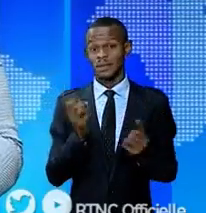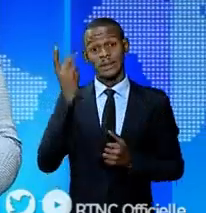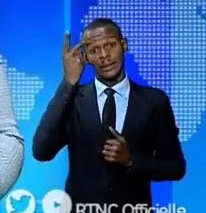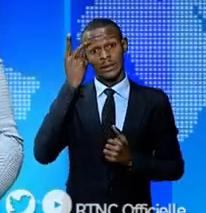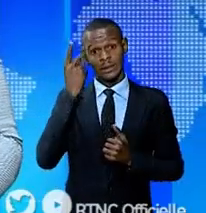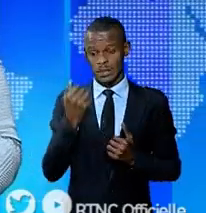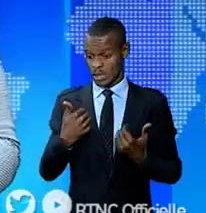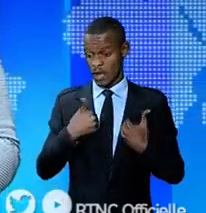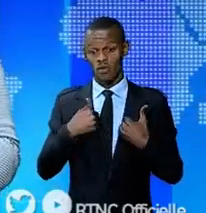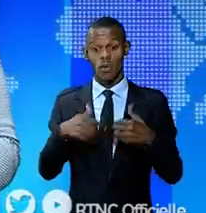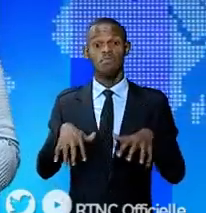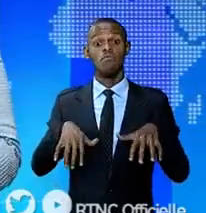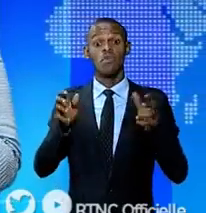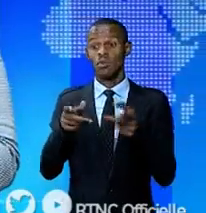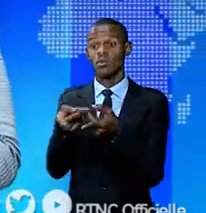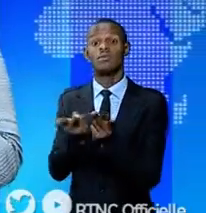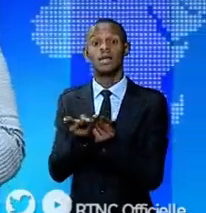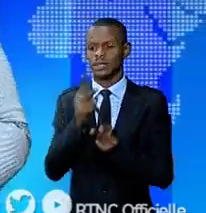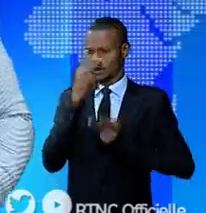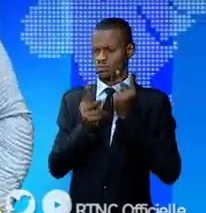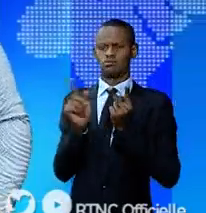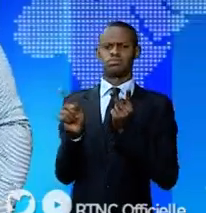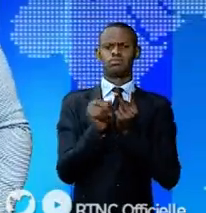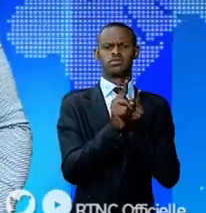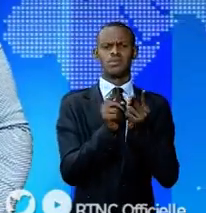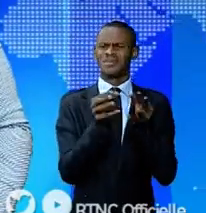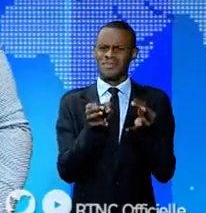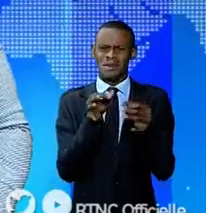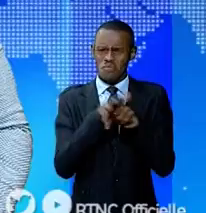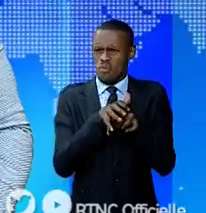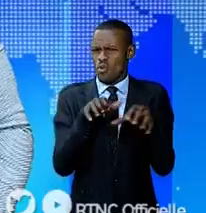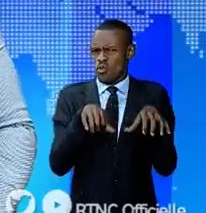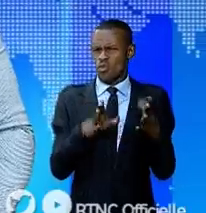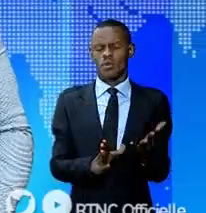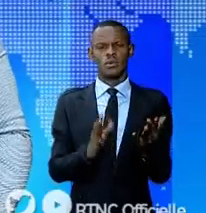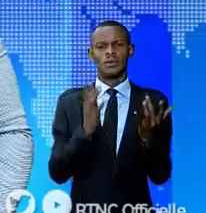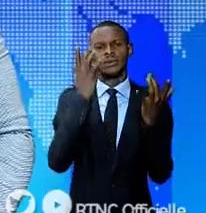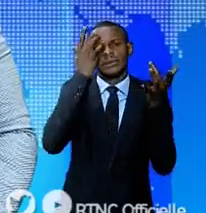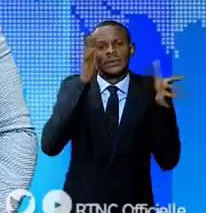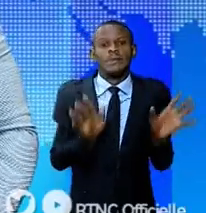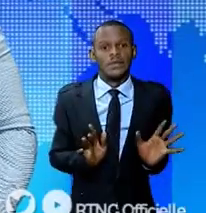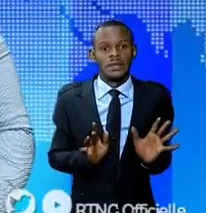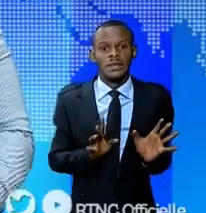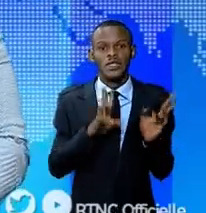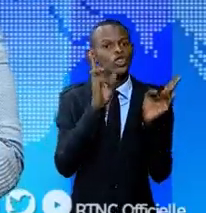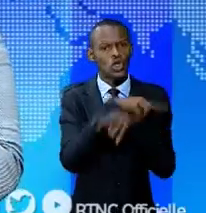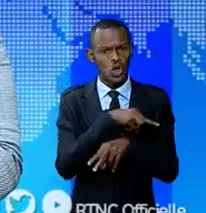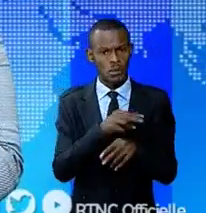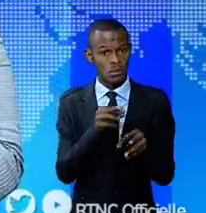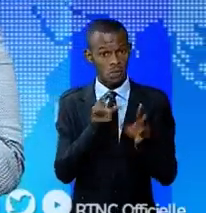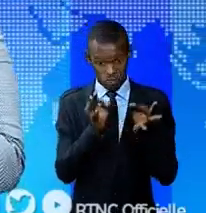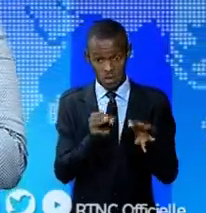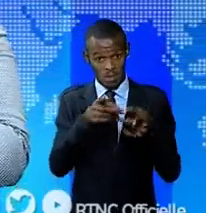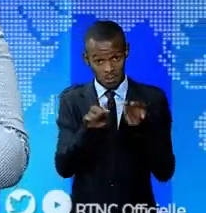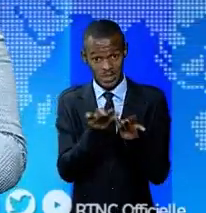qui malheureusement ne sont pas connus de la plupart des Congolais. Pourtant, ces sites existent bel et bien. Mais pourquoi la faible fréquentation